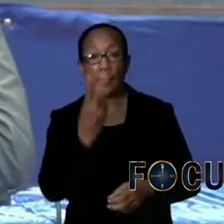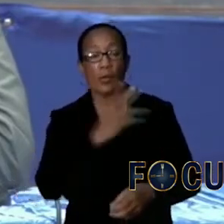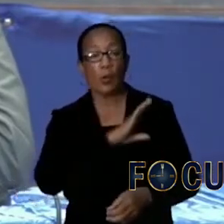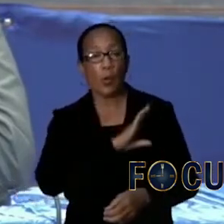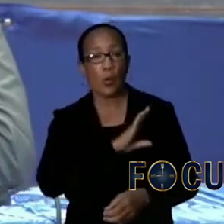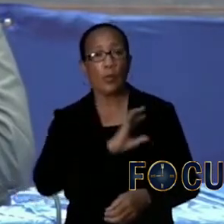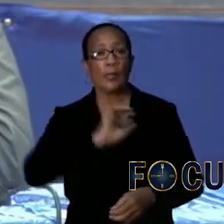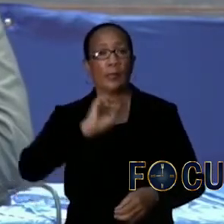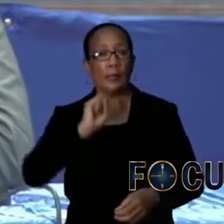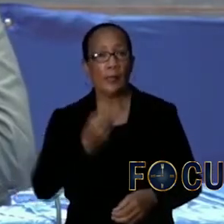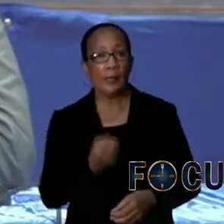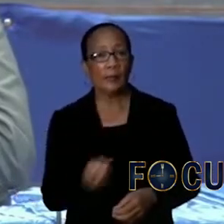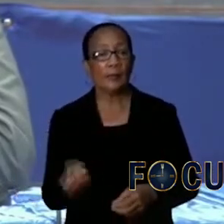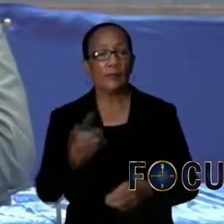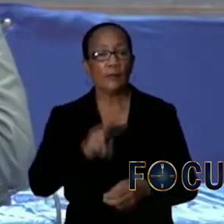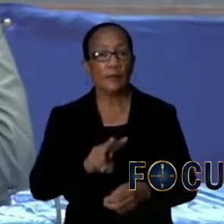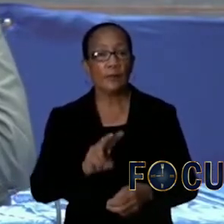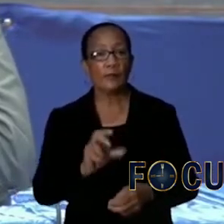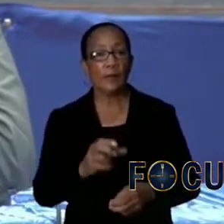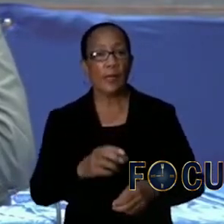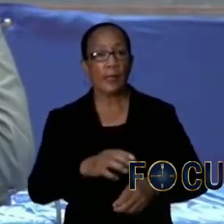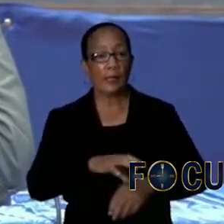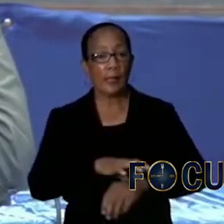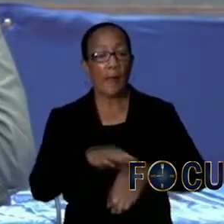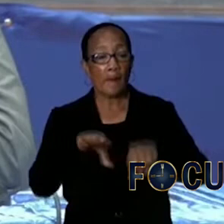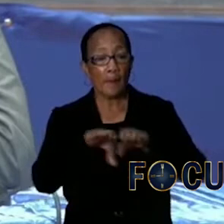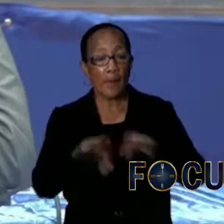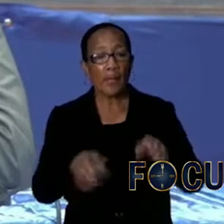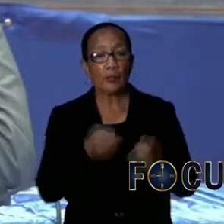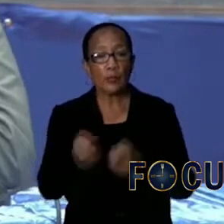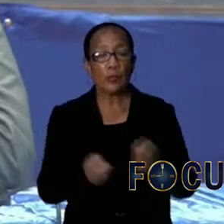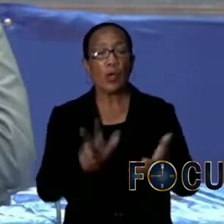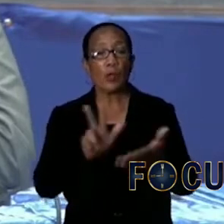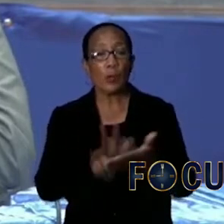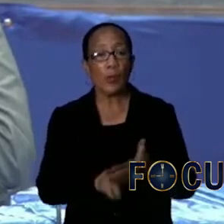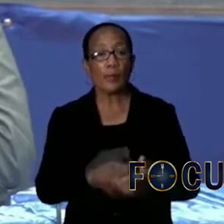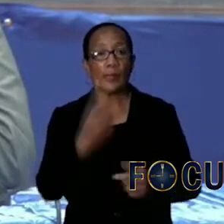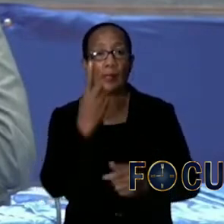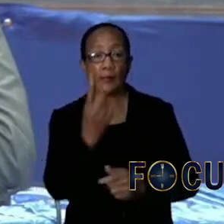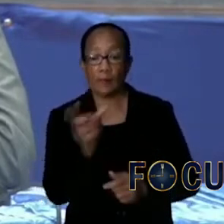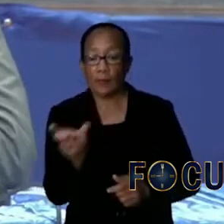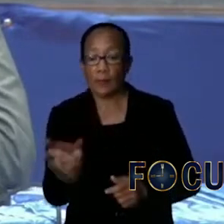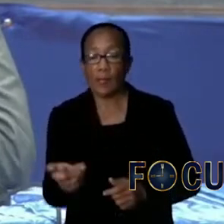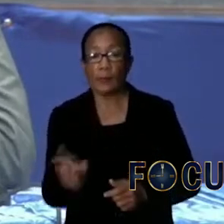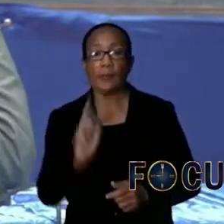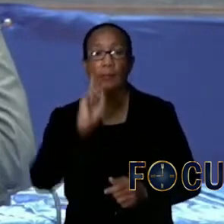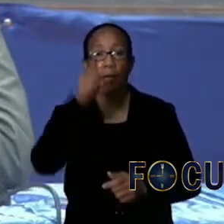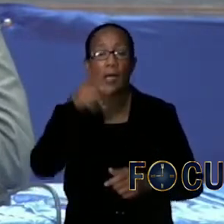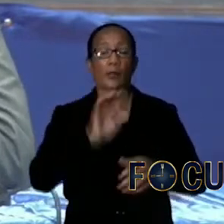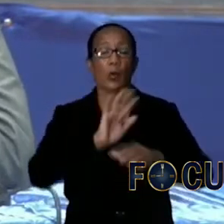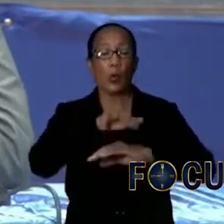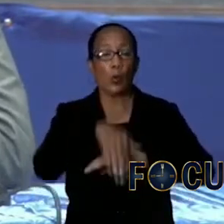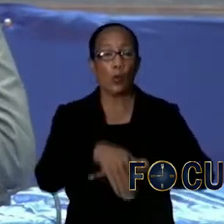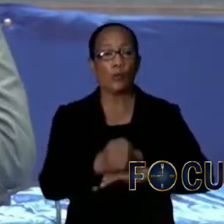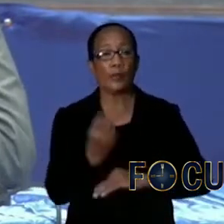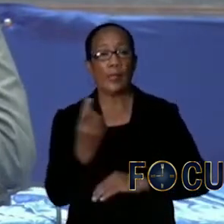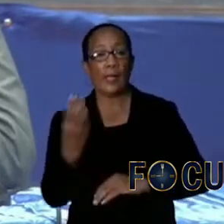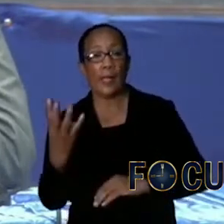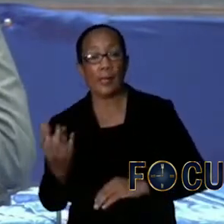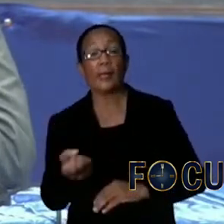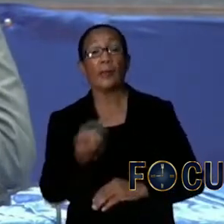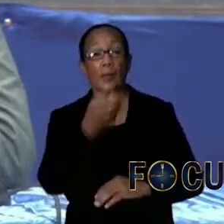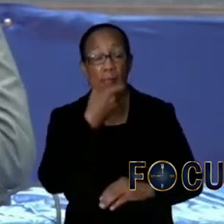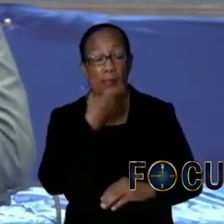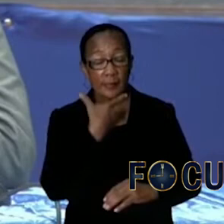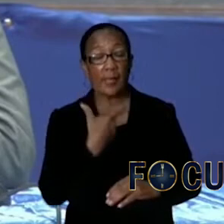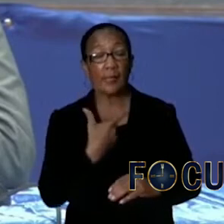naar een revisie van de basiszorgwet. En een van die aspecten, want het ging met name denk ik om het feit dat enkele